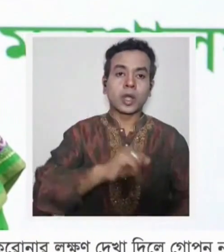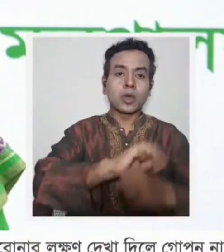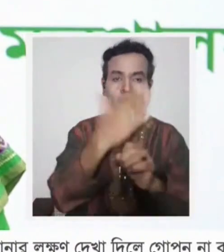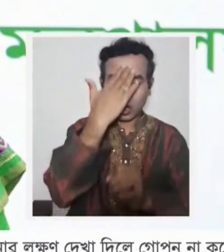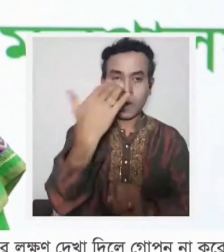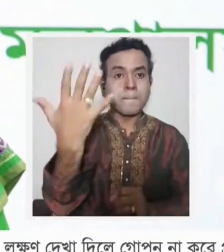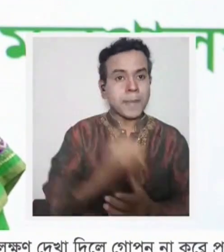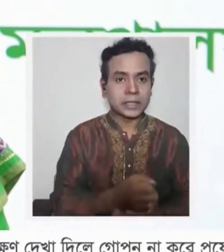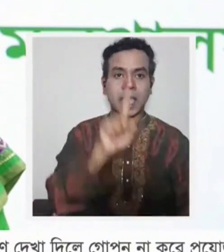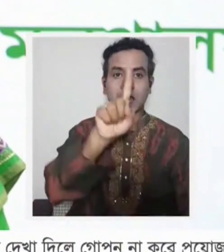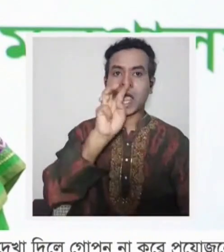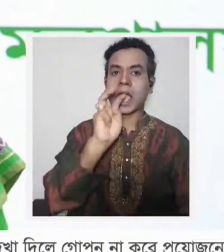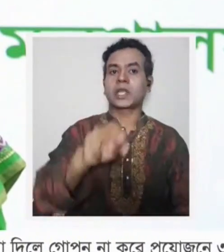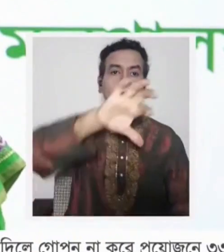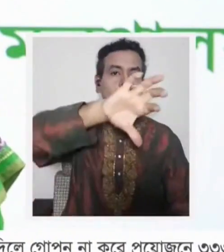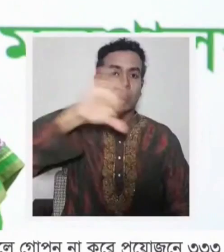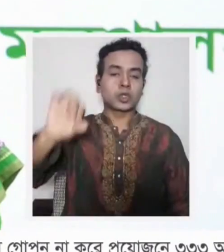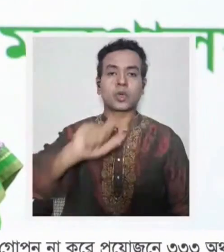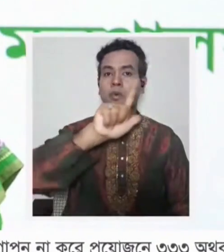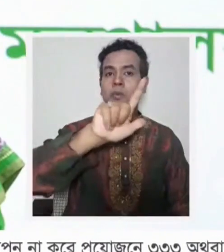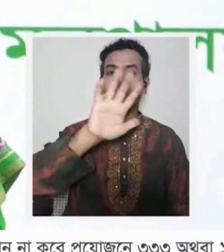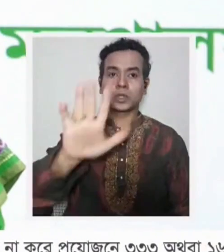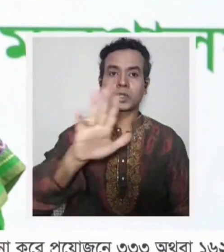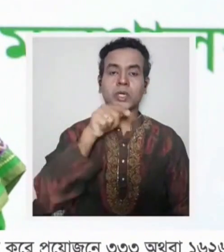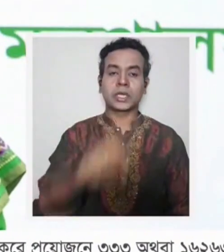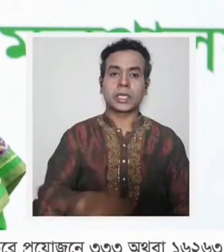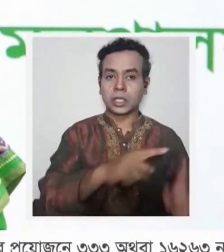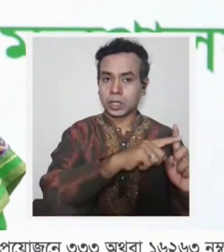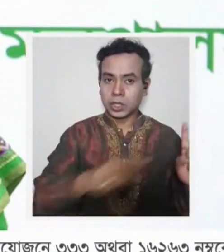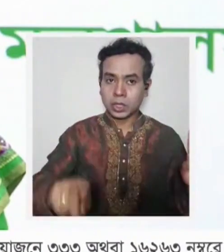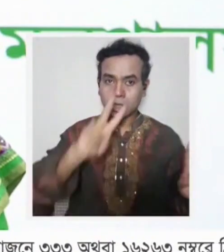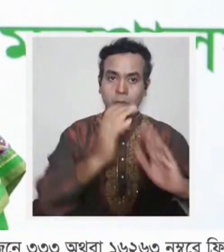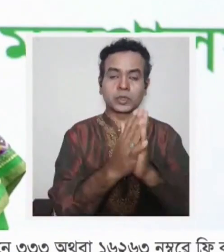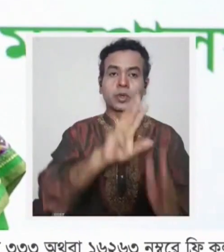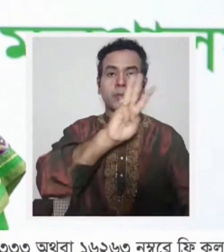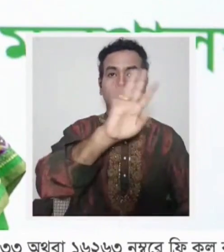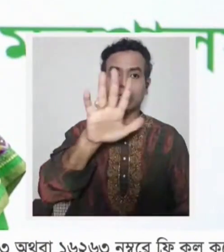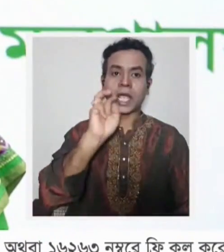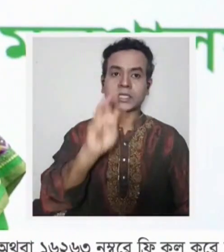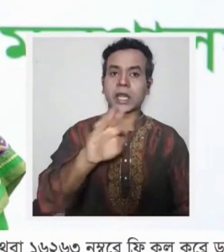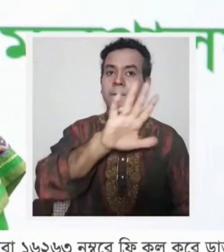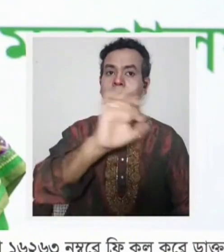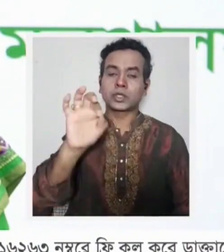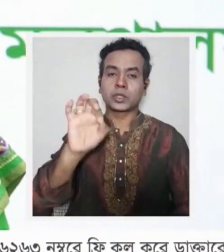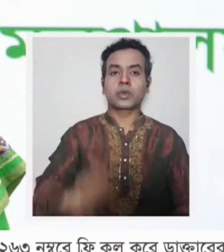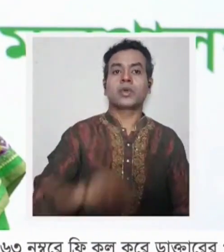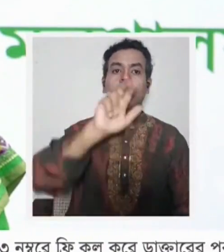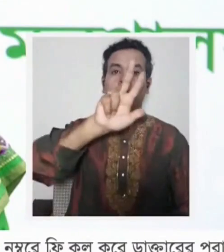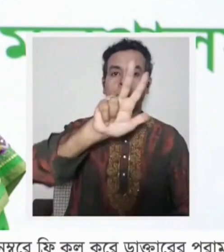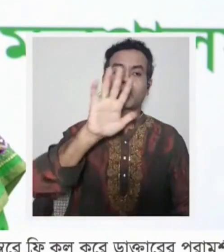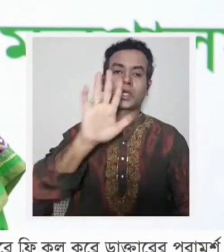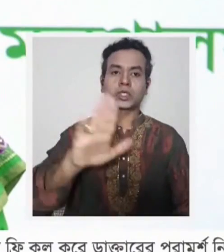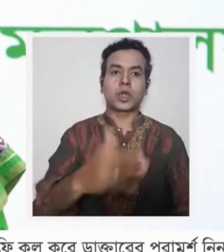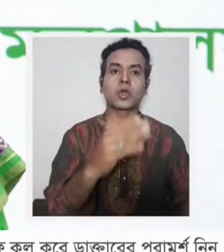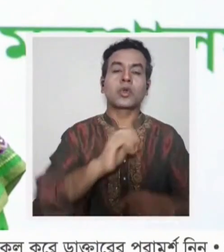253,034টি। যা নমুনা পরীক্ষা হয়েছে তাতে শনাক্ত হয়েছে 24 ঘন্টায় 1,975 জন, এ